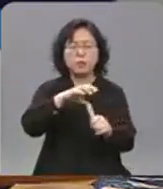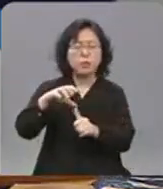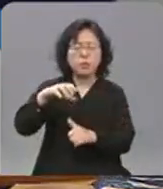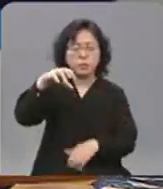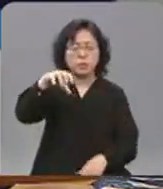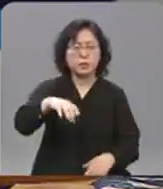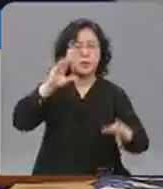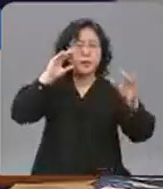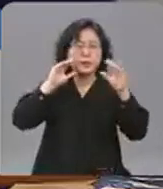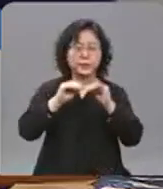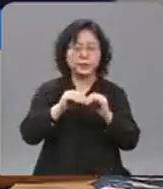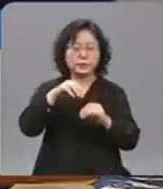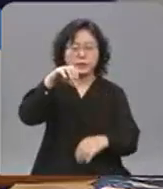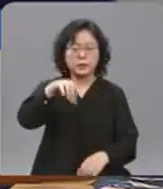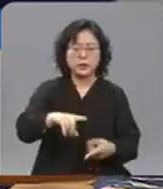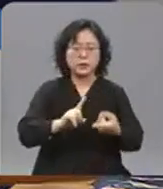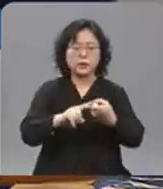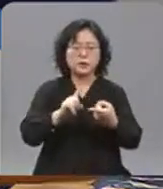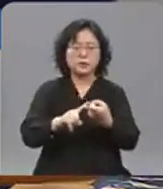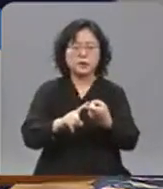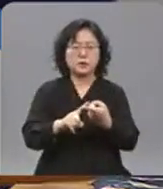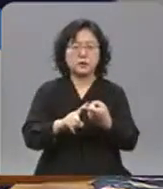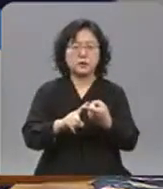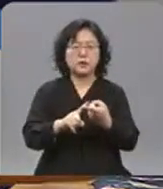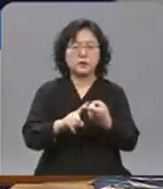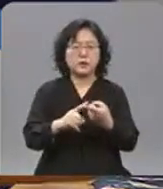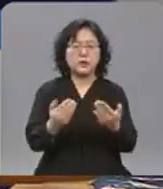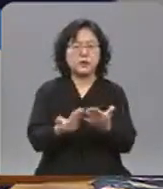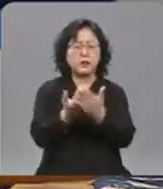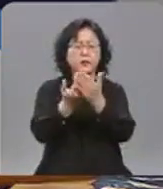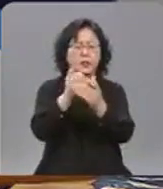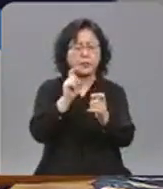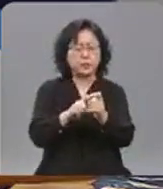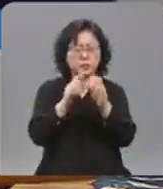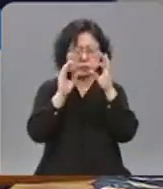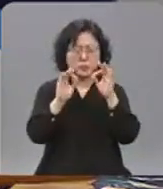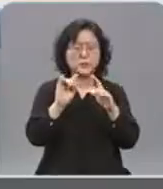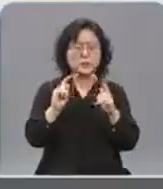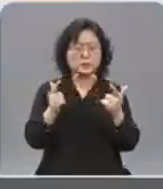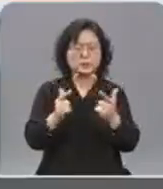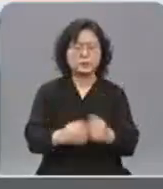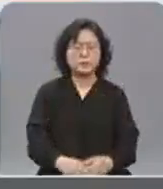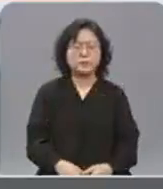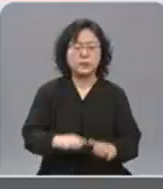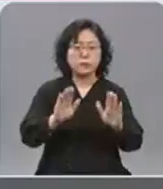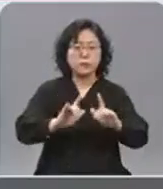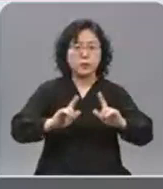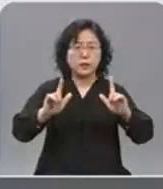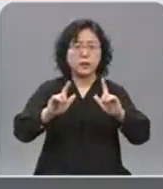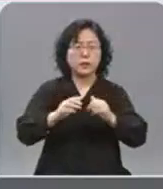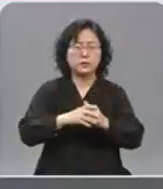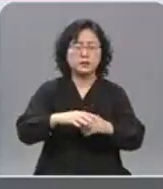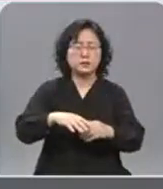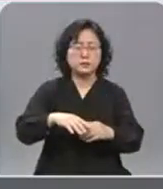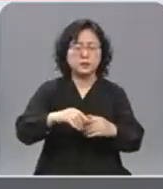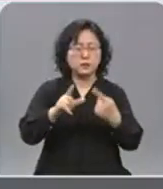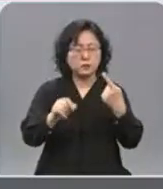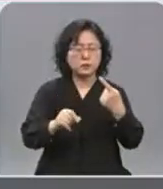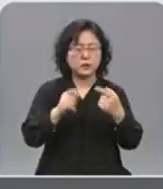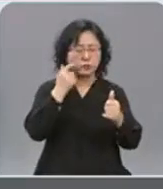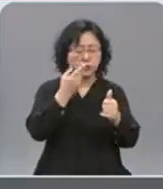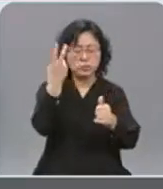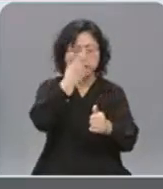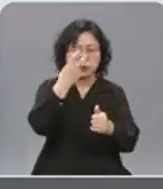공간이라고 합의했던 이러한 공간들을 그 개발의 대상으로 보지 않고. 올해 초 KBS 광주의